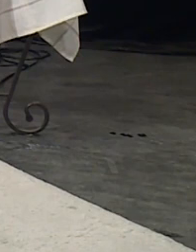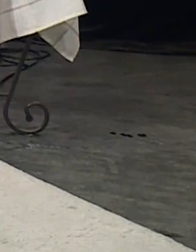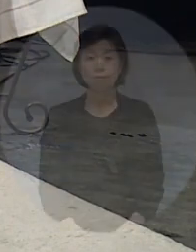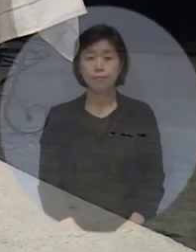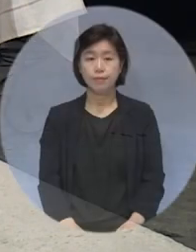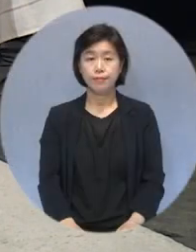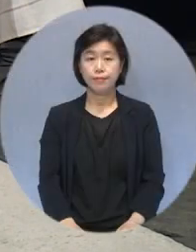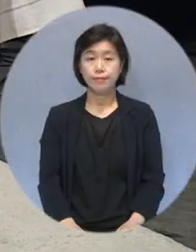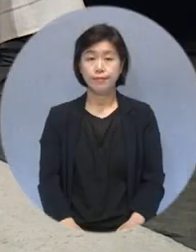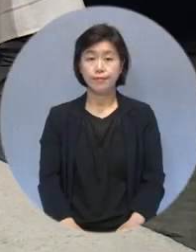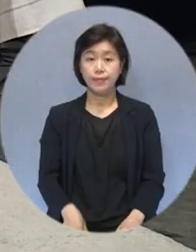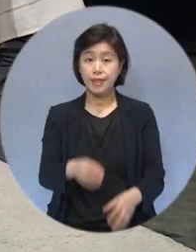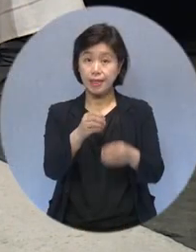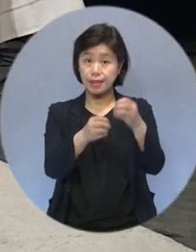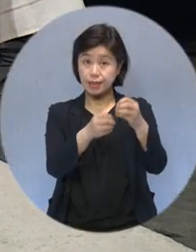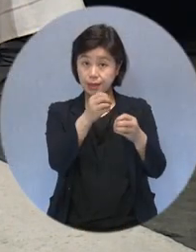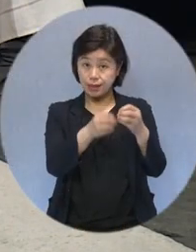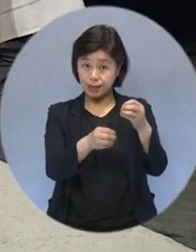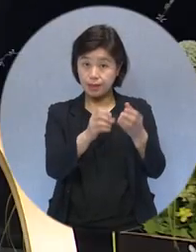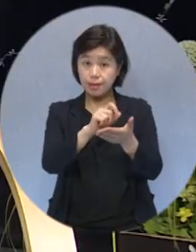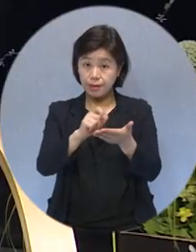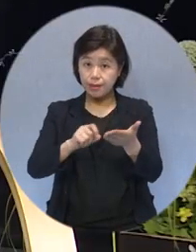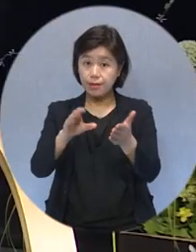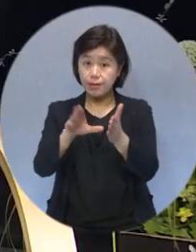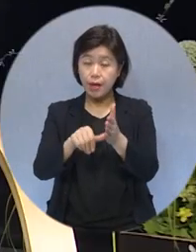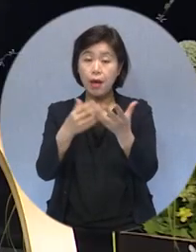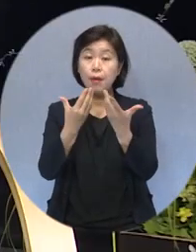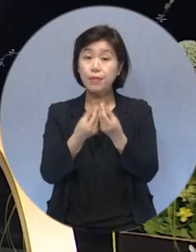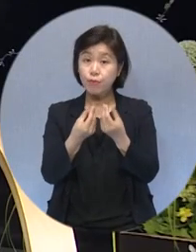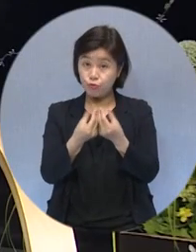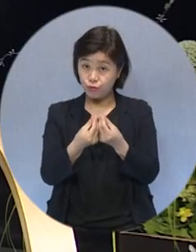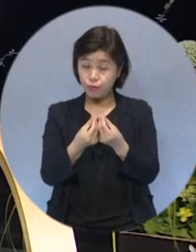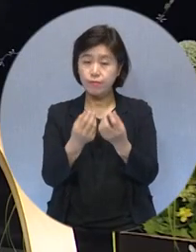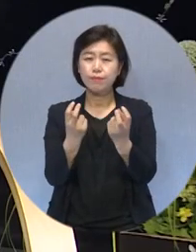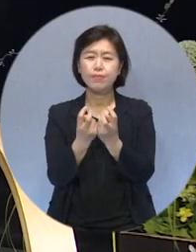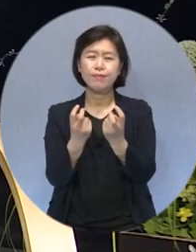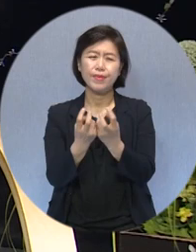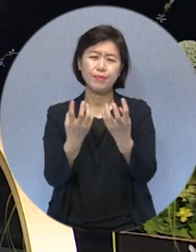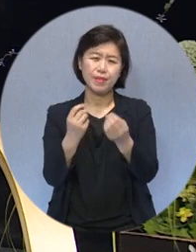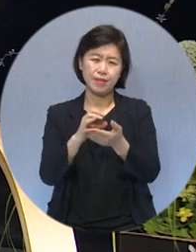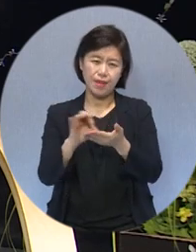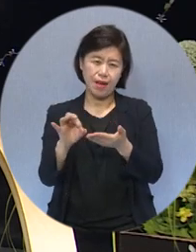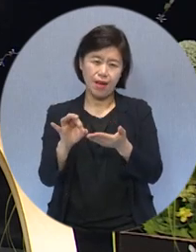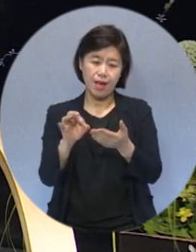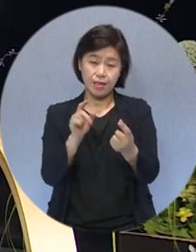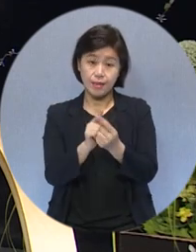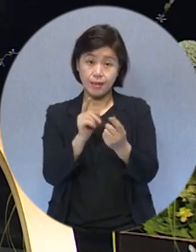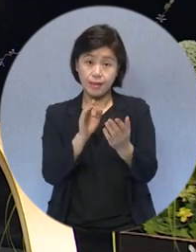시장르는 비유법을 많이 사용합니다. 직접 말하지 않고 애들로 말하는 비유는